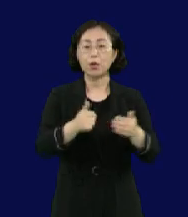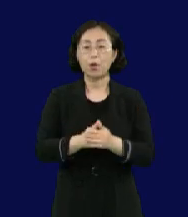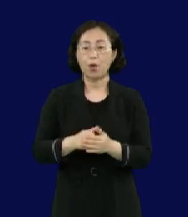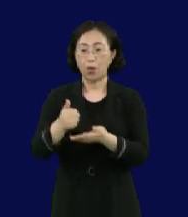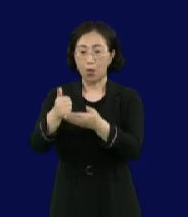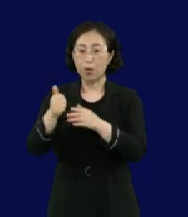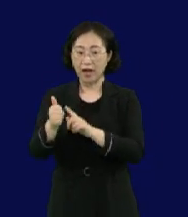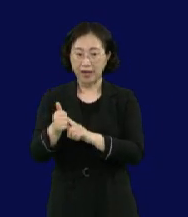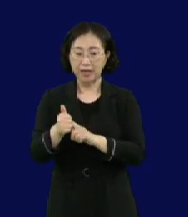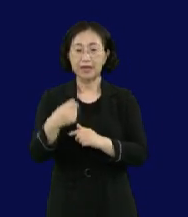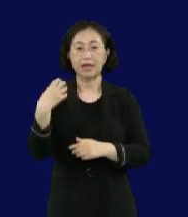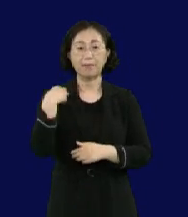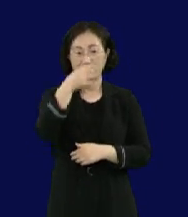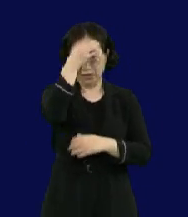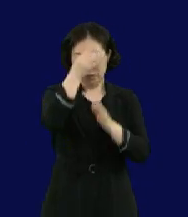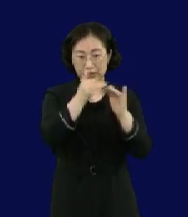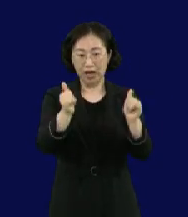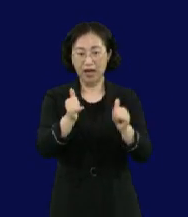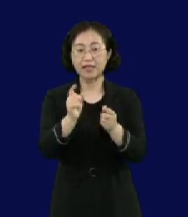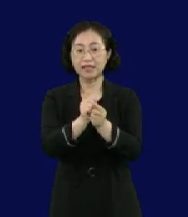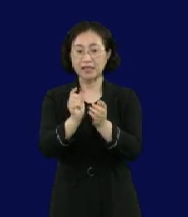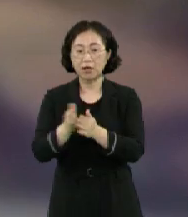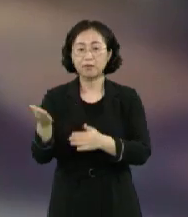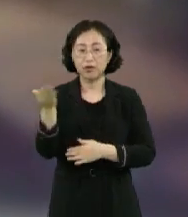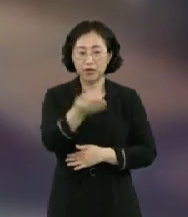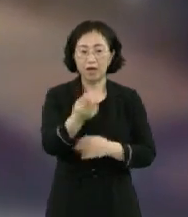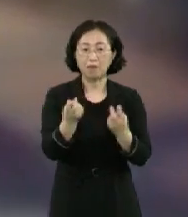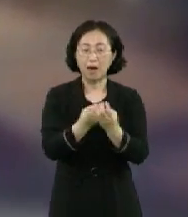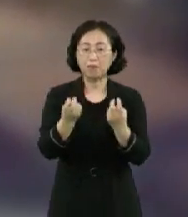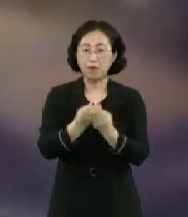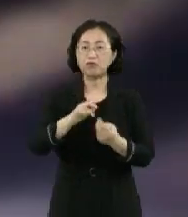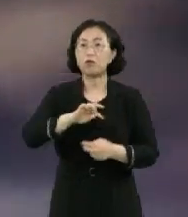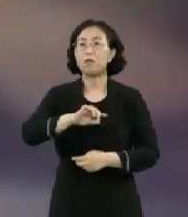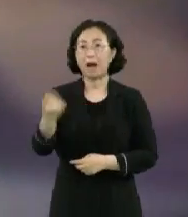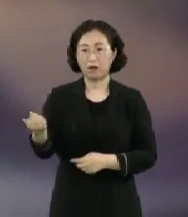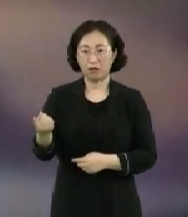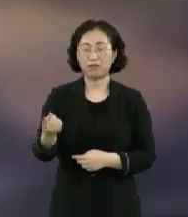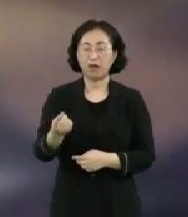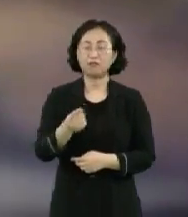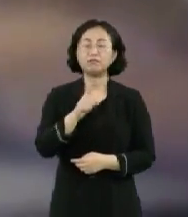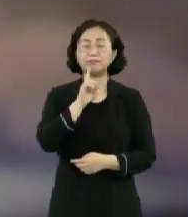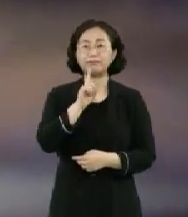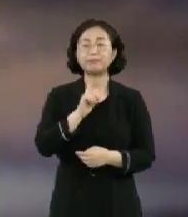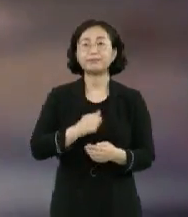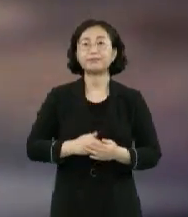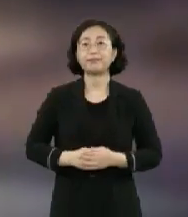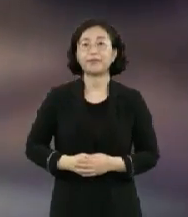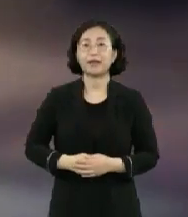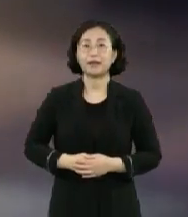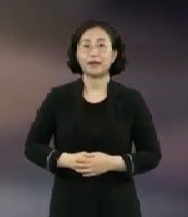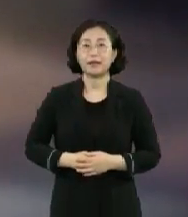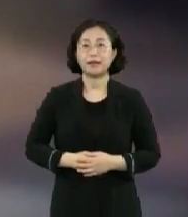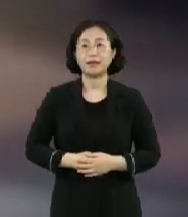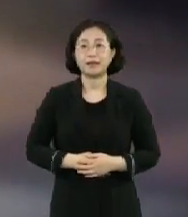고객이 담당 엔지니어에게 직접 전달하는 방식으로 바꿨다고 설명했습니다. TJB 조혜원입니다.